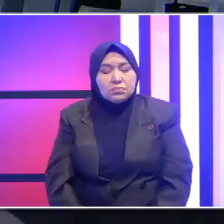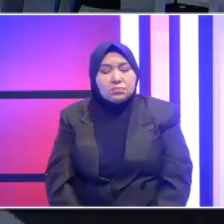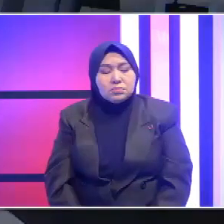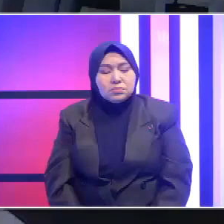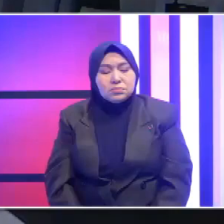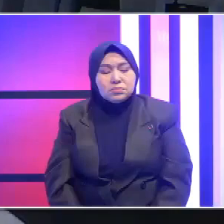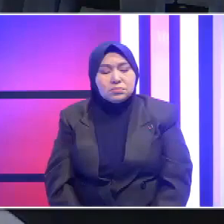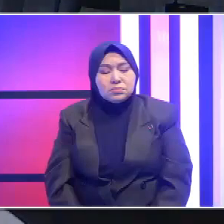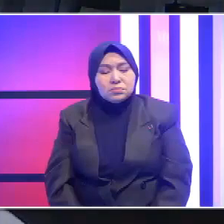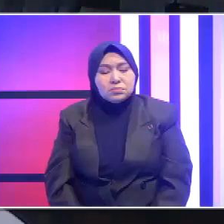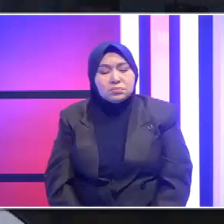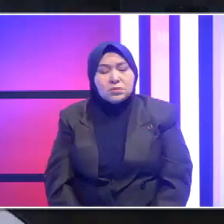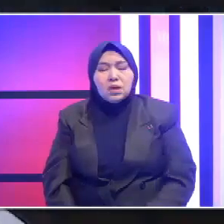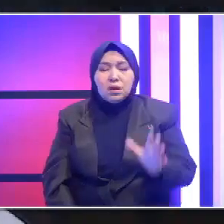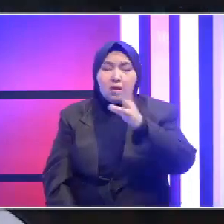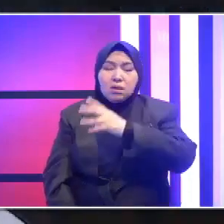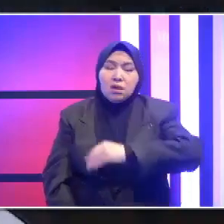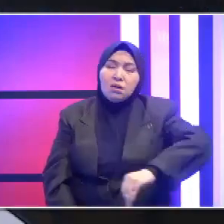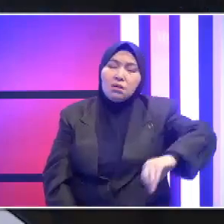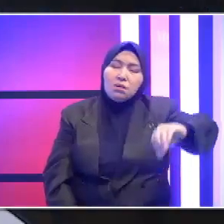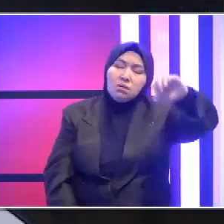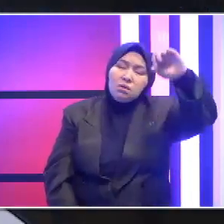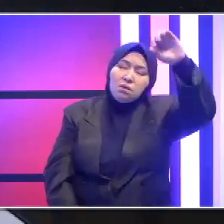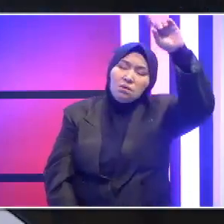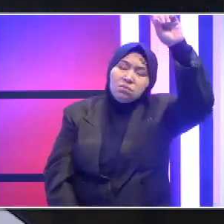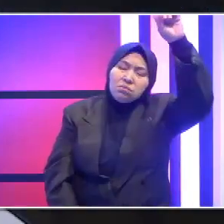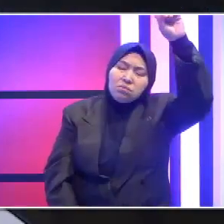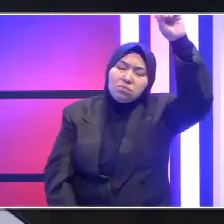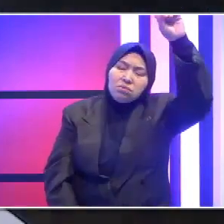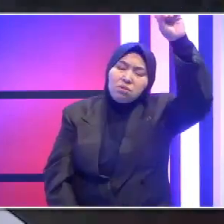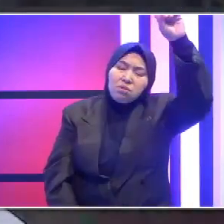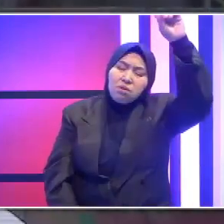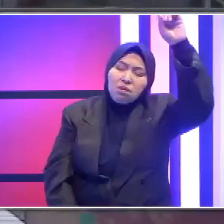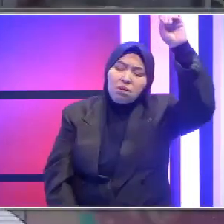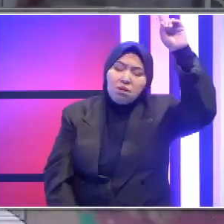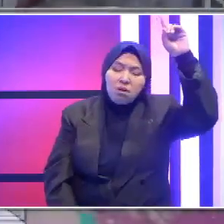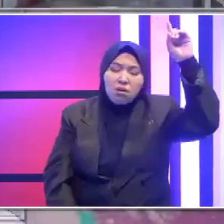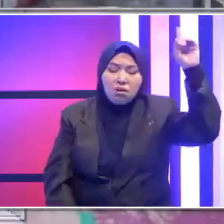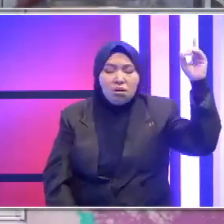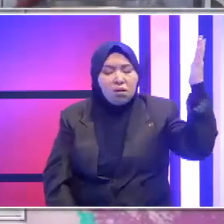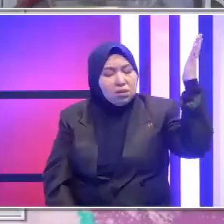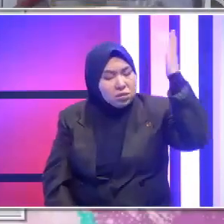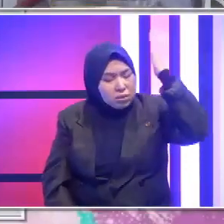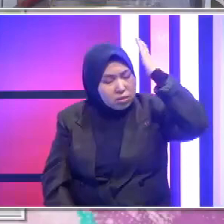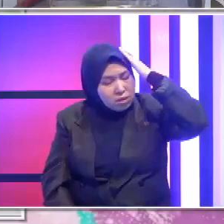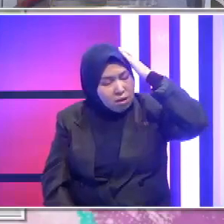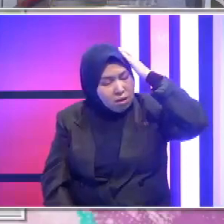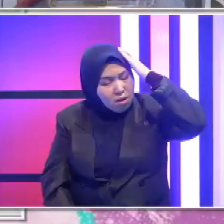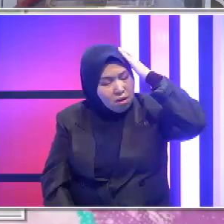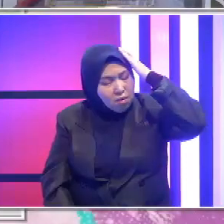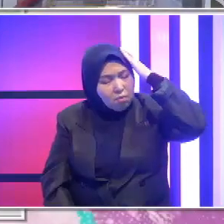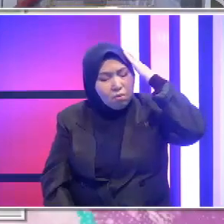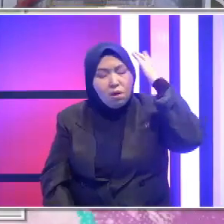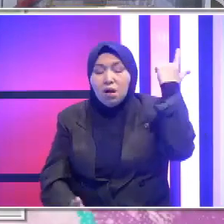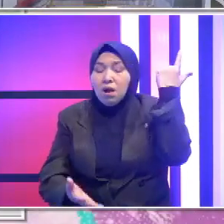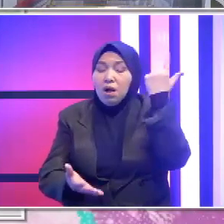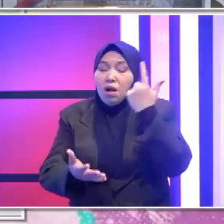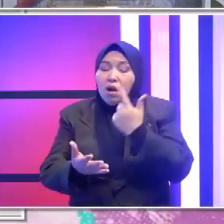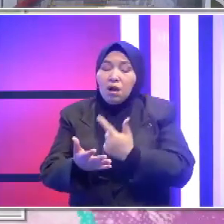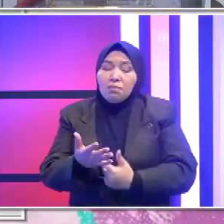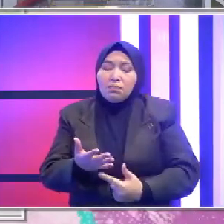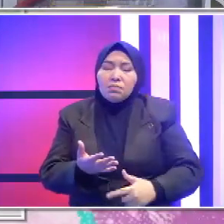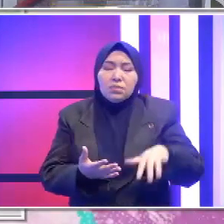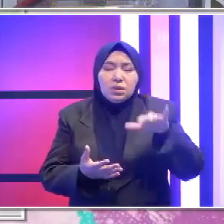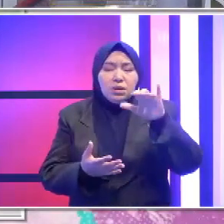hai hai Hai wowrom buka ya alam Una Suzuki